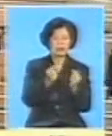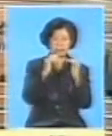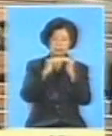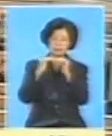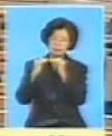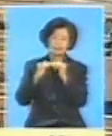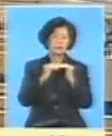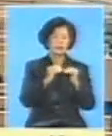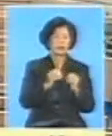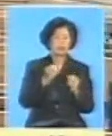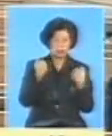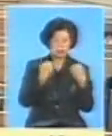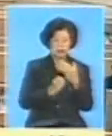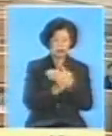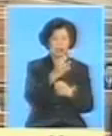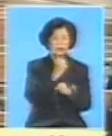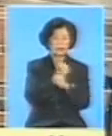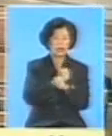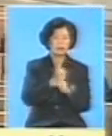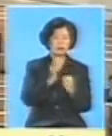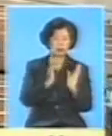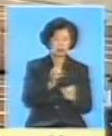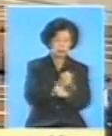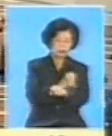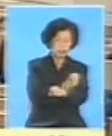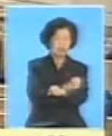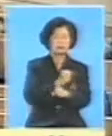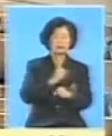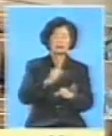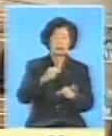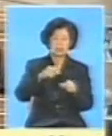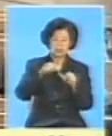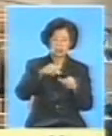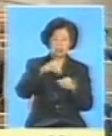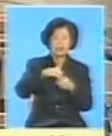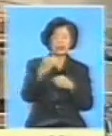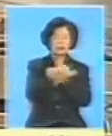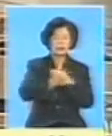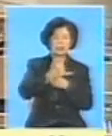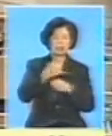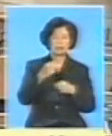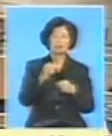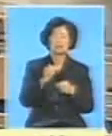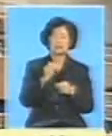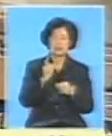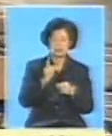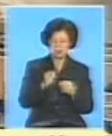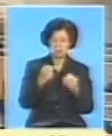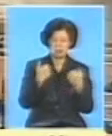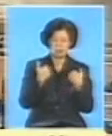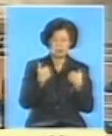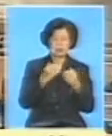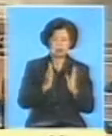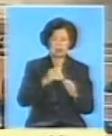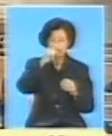วันนี้แรงงานที่อยู่ในประเทศไทยส่วนใหญ่เป็นแรงงานใช้แรงงานเกือบทั้งสิ้นแรงงานที่มีคุณภาพ น้อยมากนะครับแล้วเราขาด